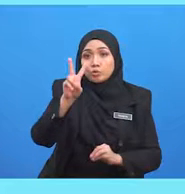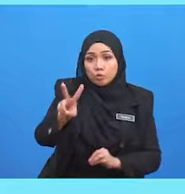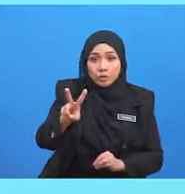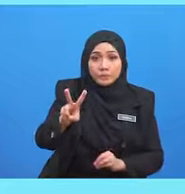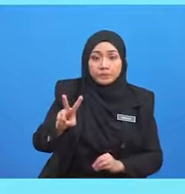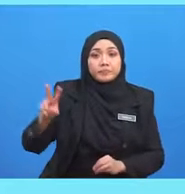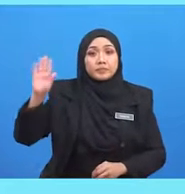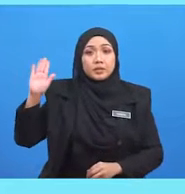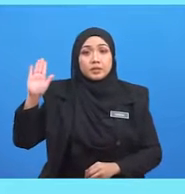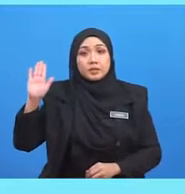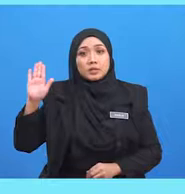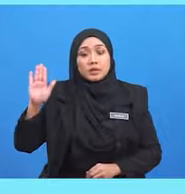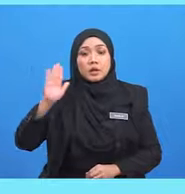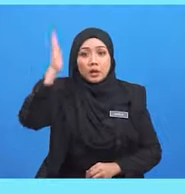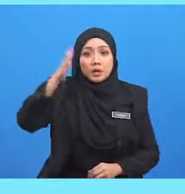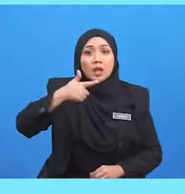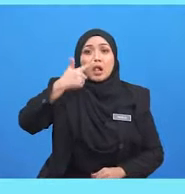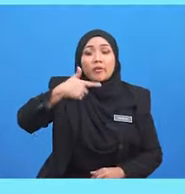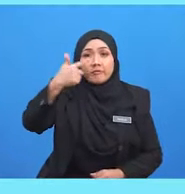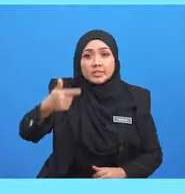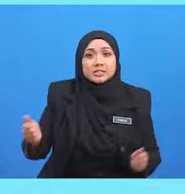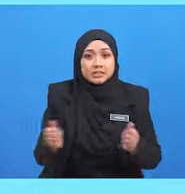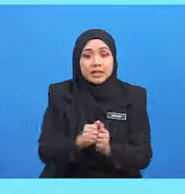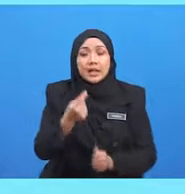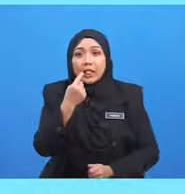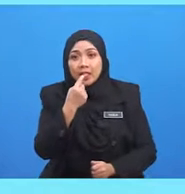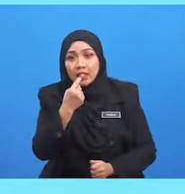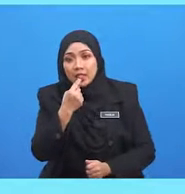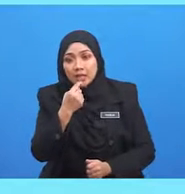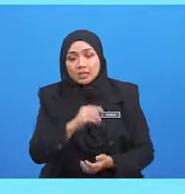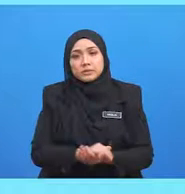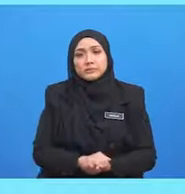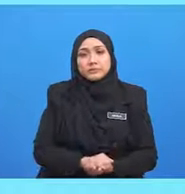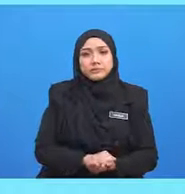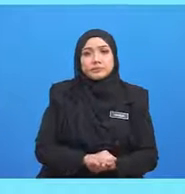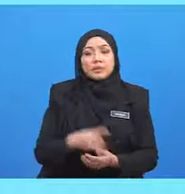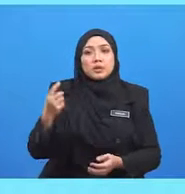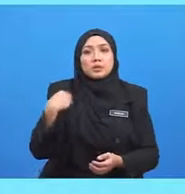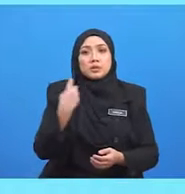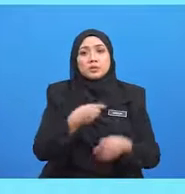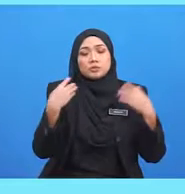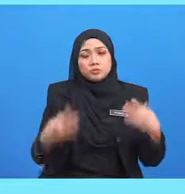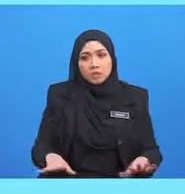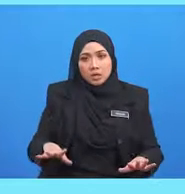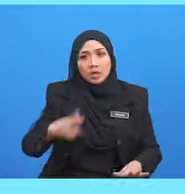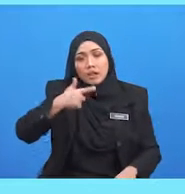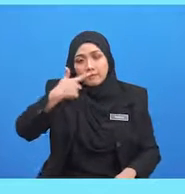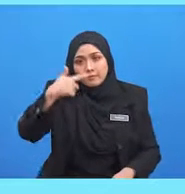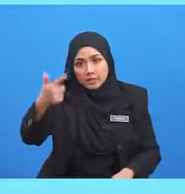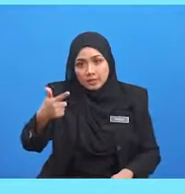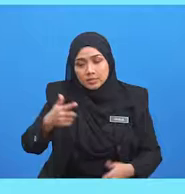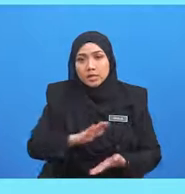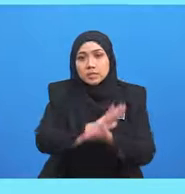ialah berikrar atau melafazkan dengan lidah. Seperti mana tadi, bila kita telah bersyahadah,